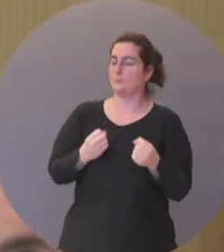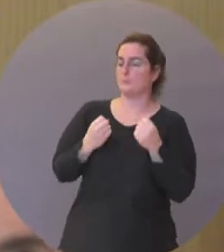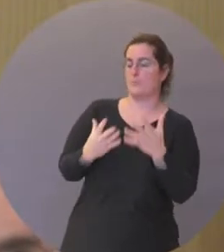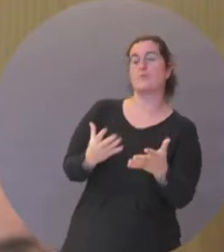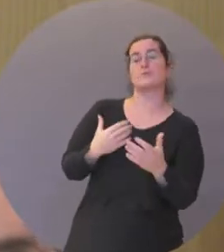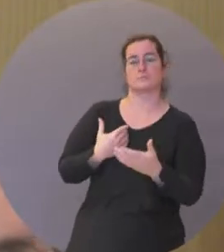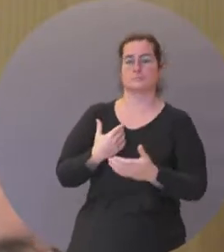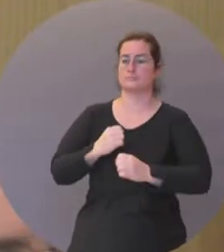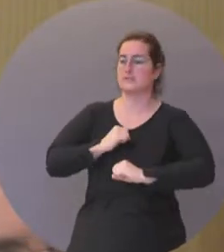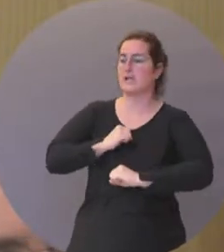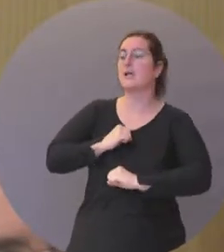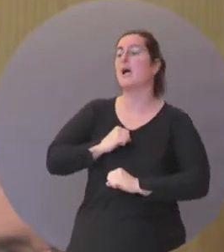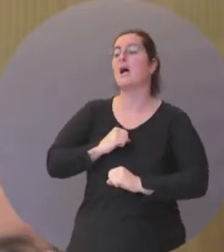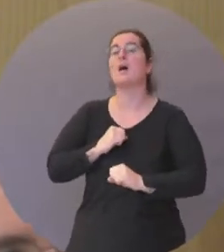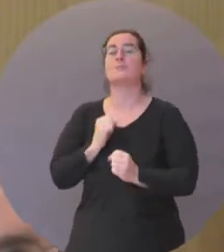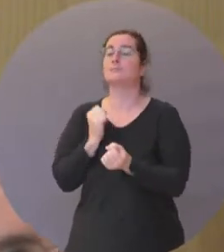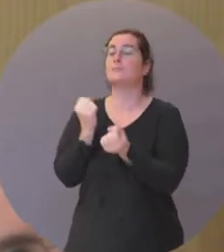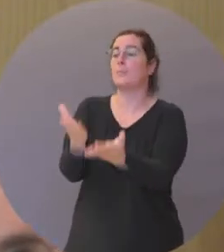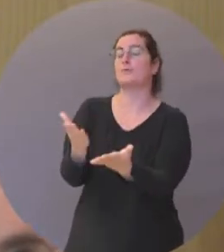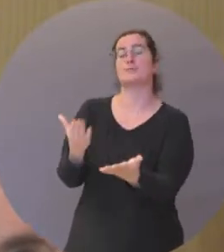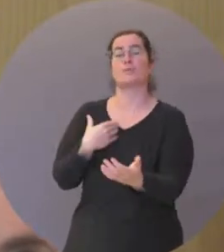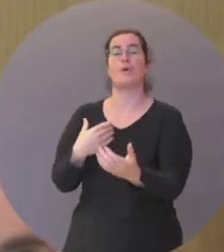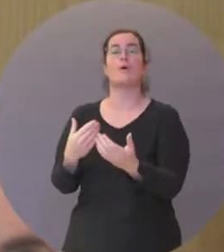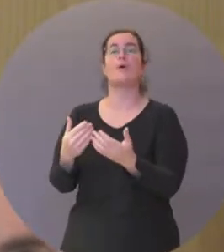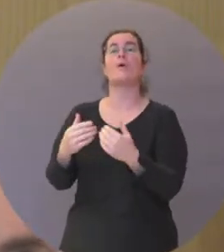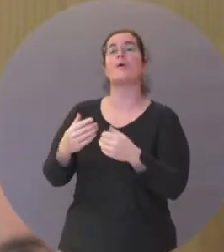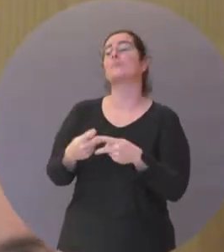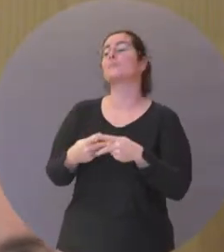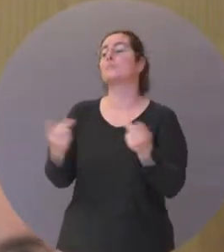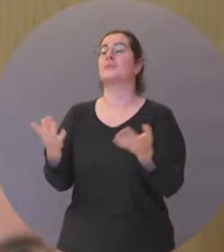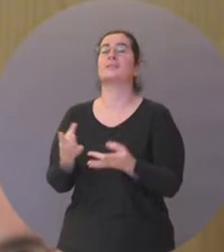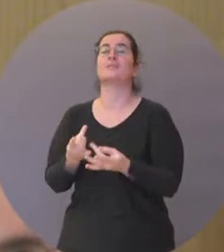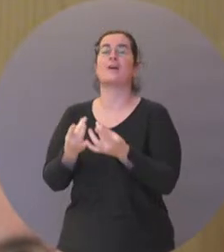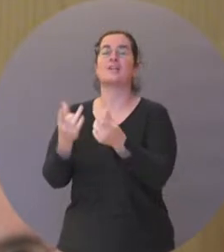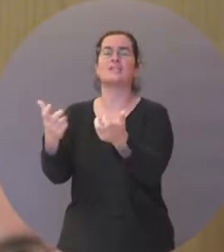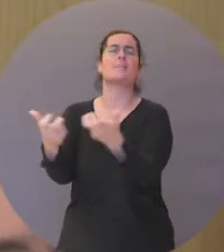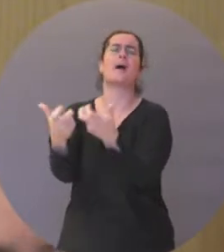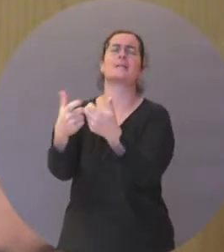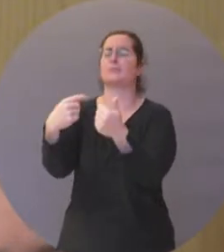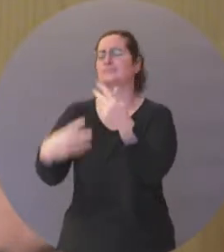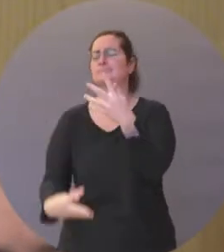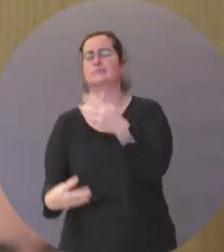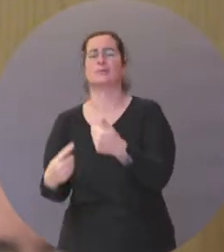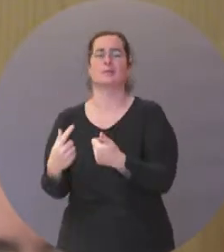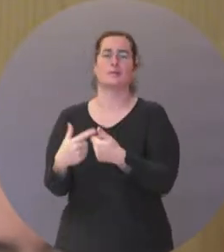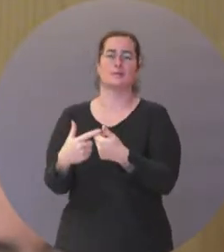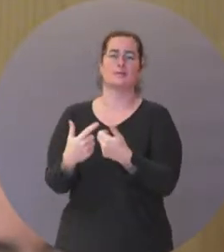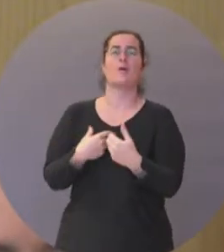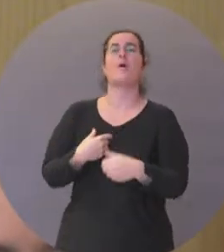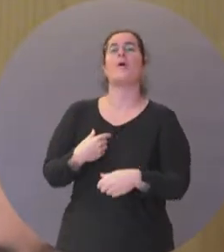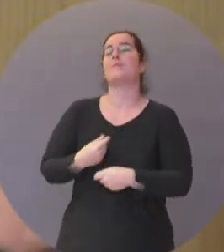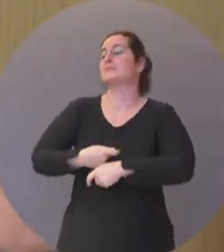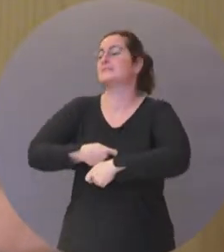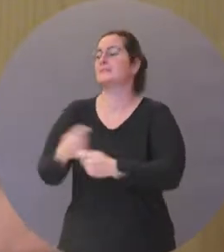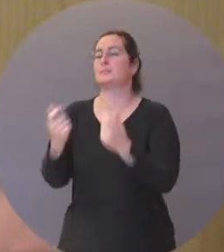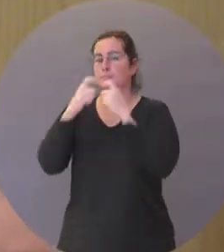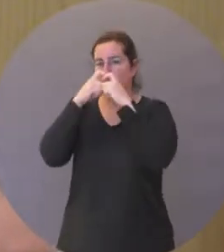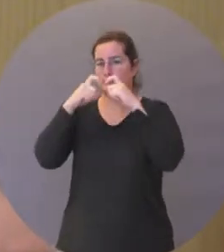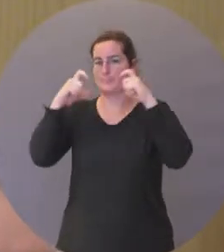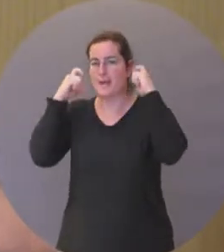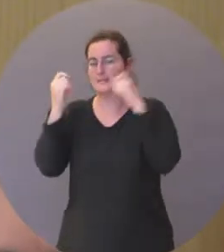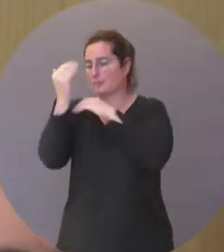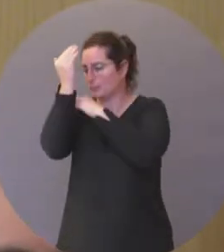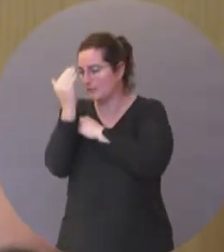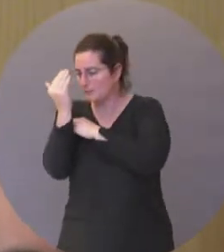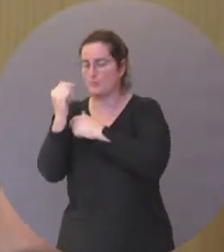notamment des publics les plus fragiles sans toutes les énumérer on voit aussi quelques-unes distribution rapide de masques et d'équipements de protection individuelle